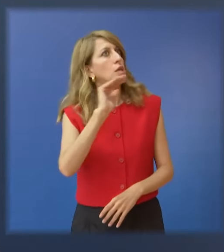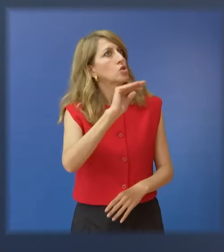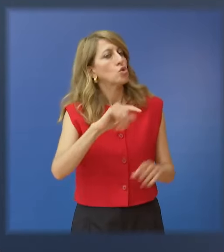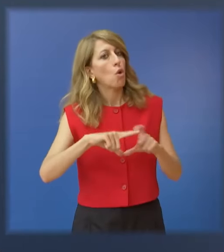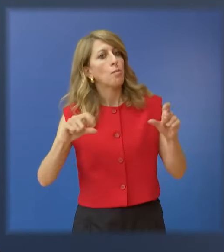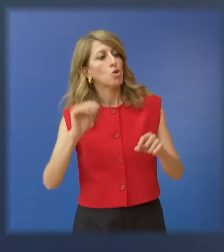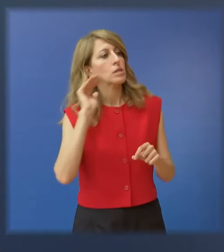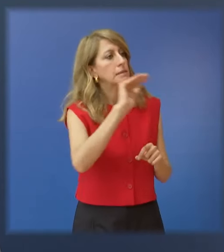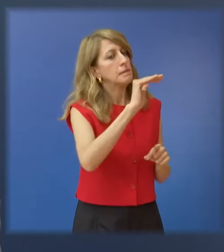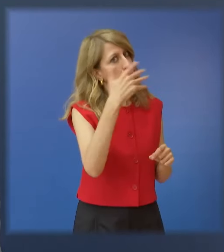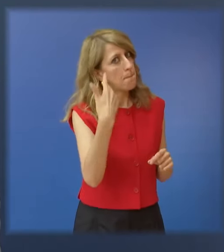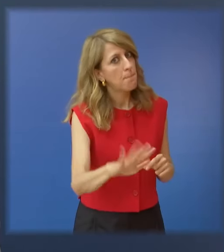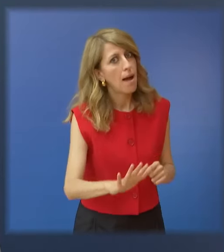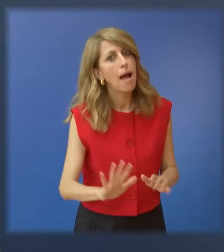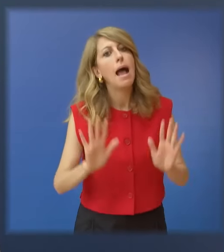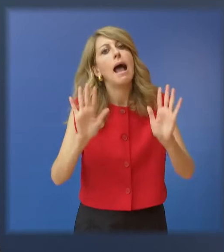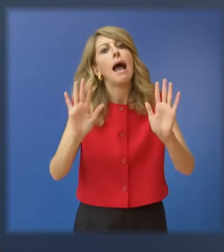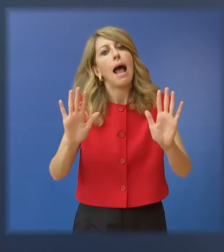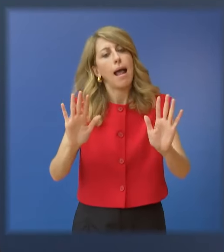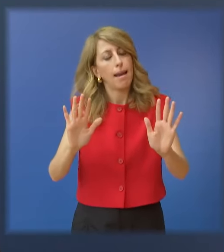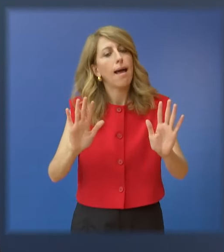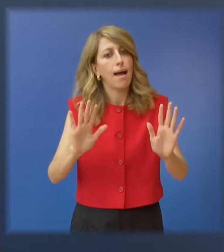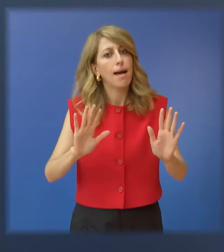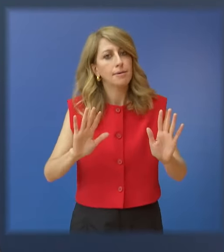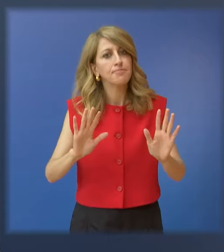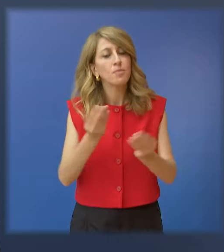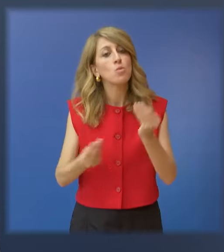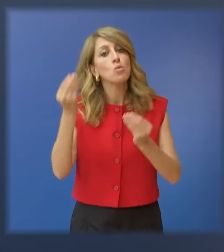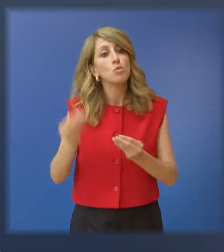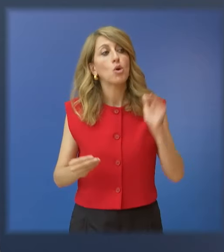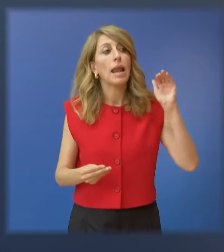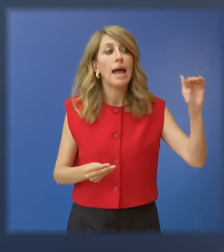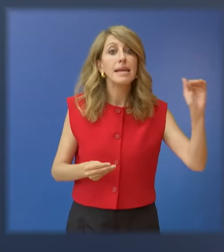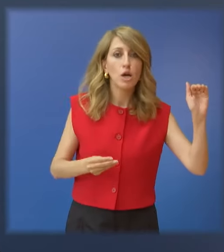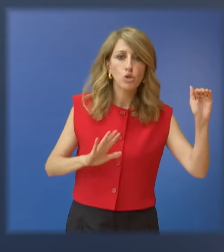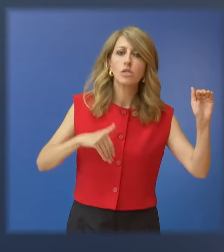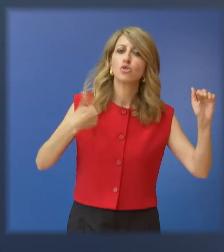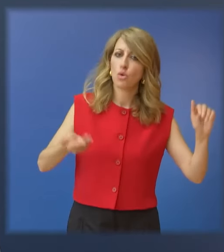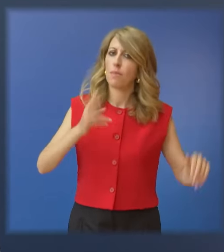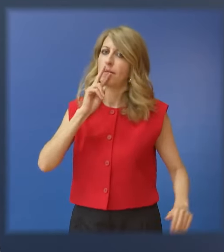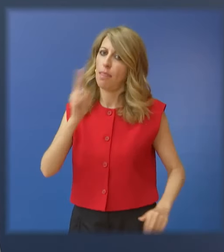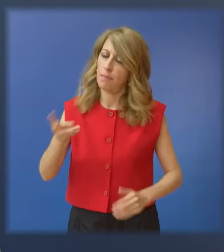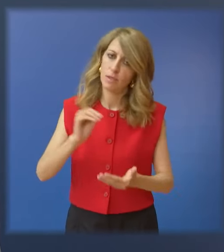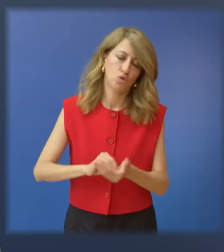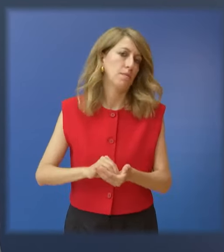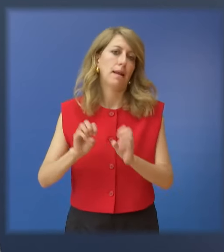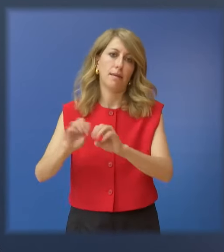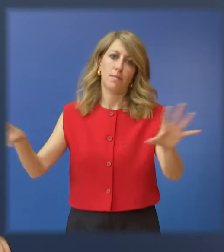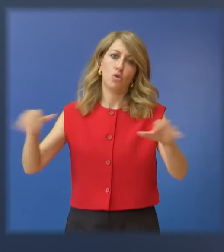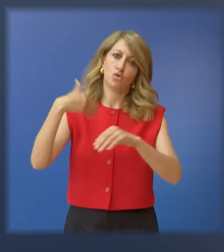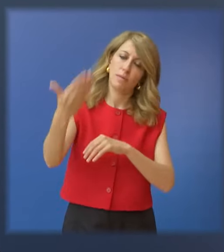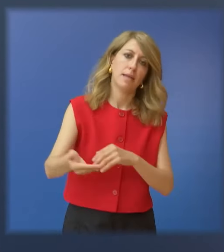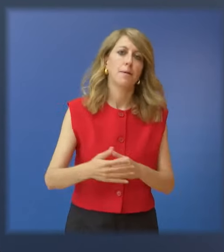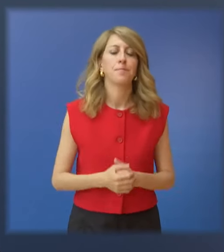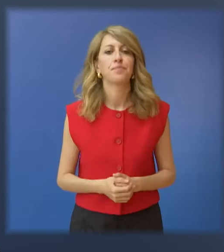τσεκάρω μη λέω κάτι το οποίο δεν το γνωρίζω να νανα πάω σε μία άλλη ερώτηση τώρα συμπληρωματική ήταν αυτή εμ ακούσαμε τον υπουργό